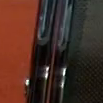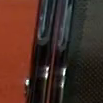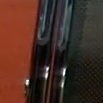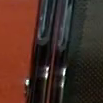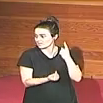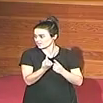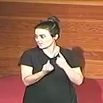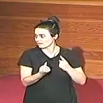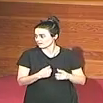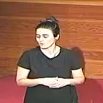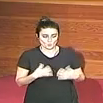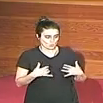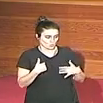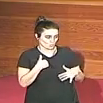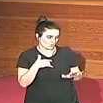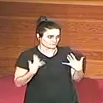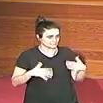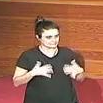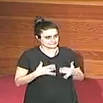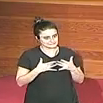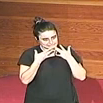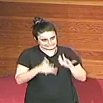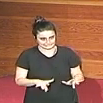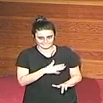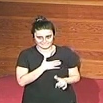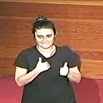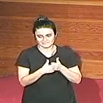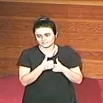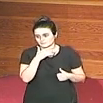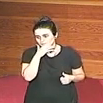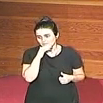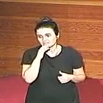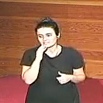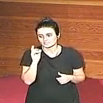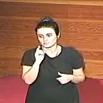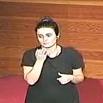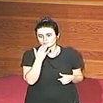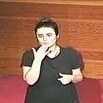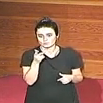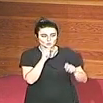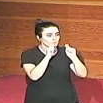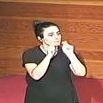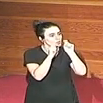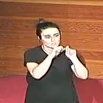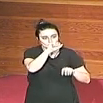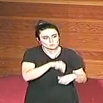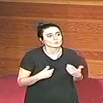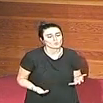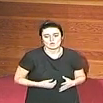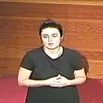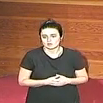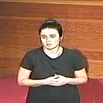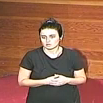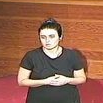Ba, eskez du sartu nahi lorategi horretan, eh? Espanya, joder, pues miresten dituzun kasetariak. Ese, pues,